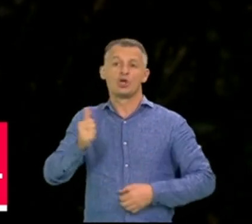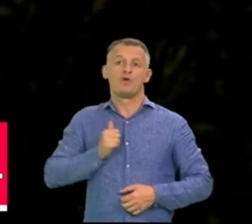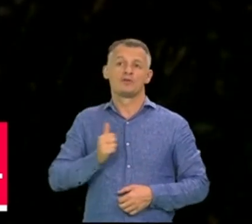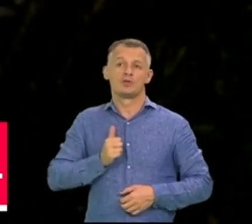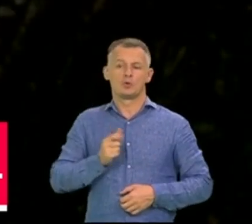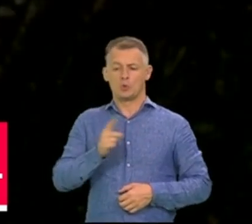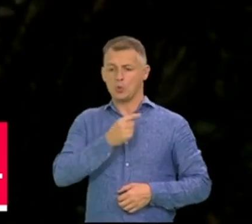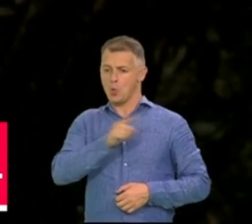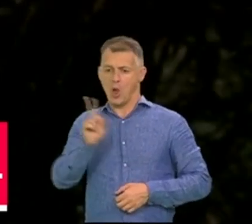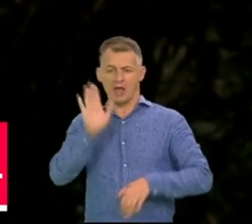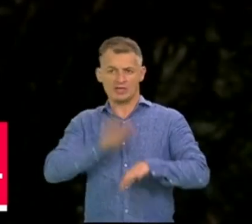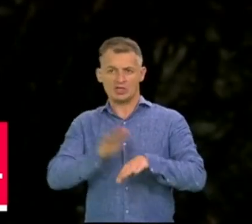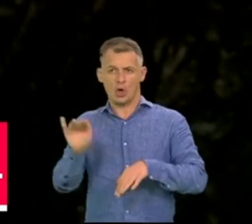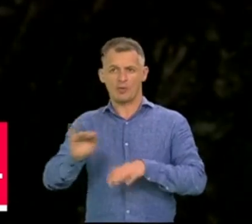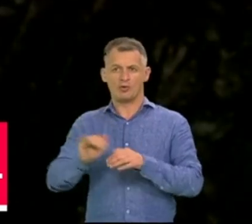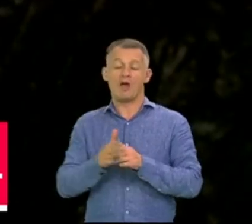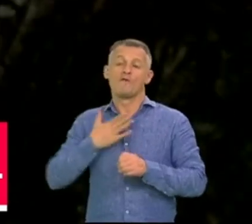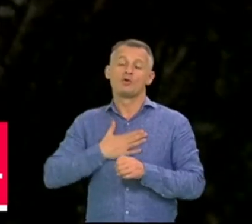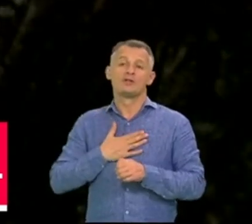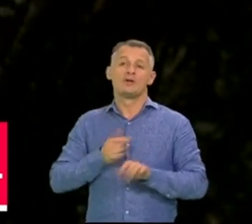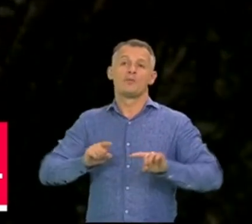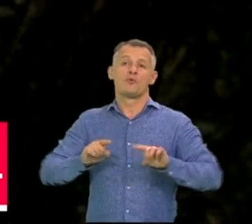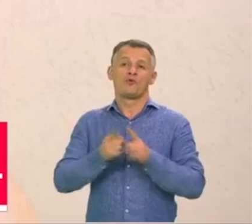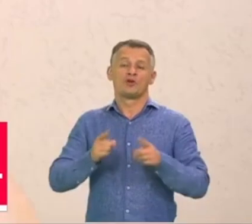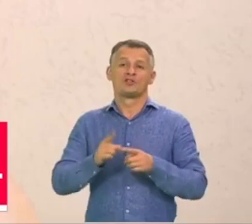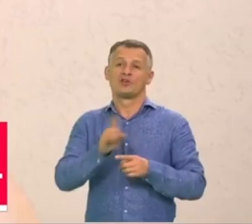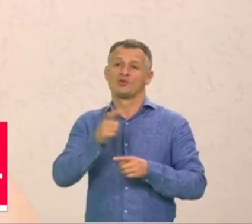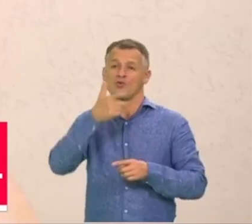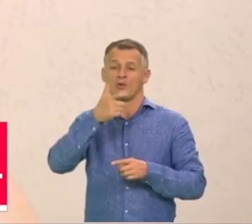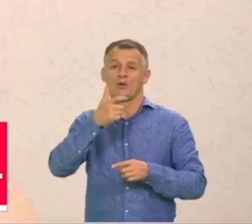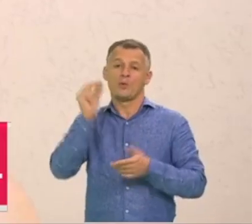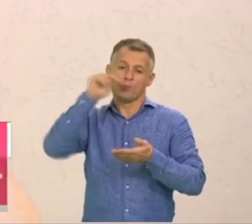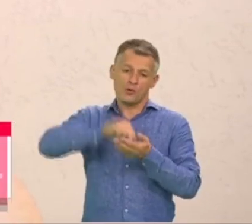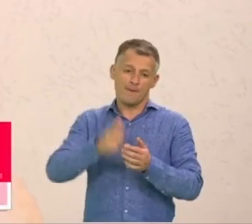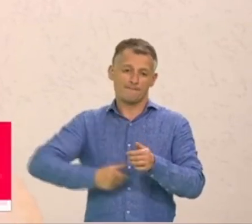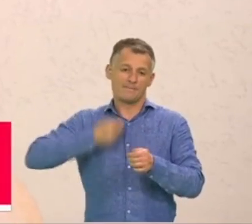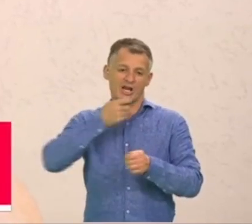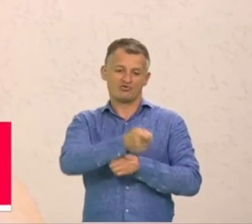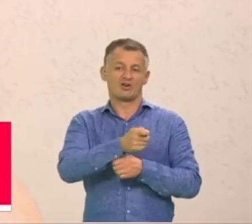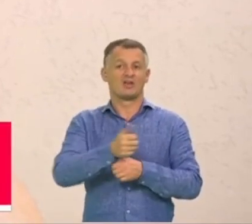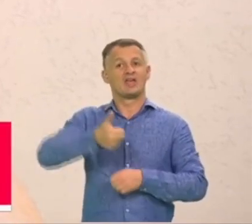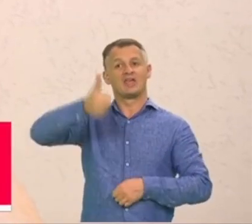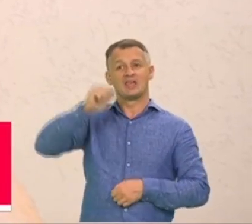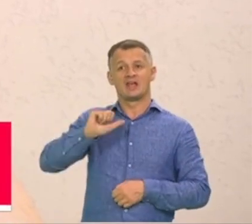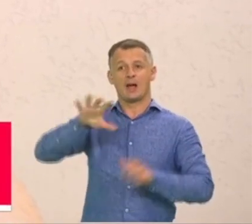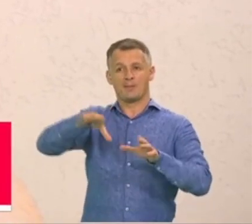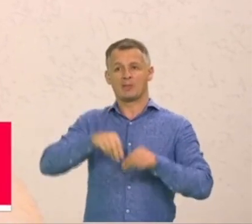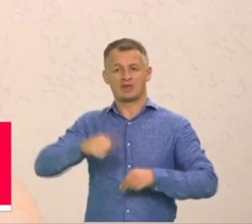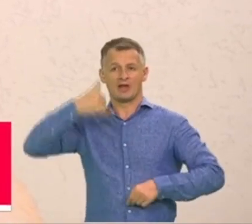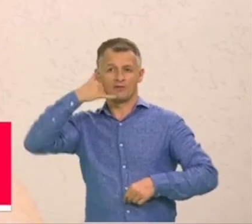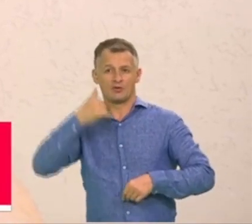s-a atins de copil și ar fi dorit să-l determine să nu depună plângere. Ieri am primit un telefon de la persoana respectivă, de la